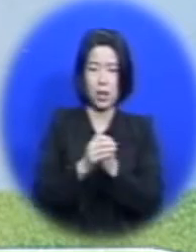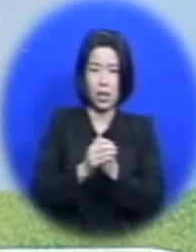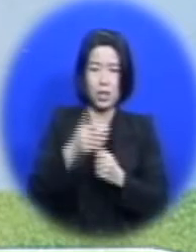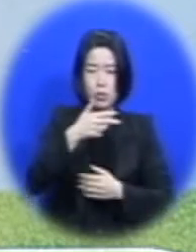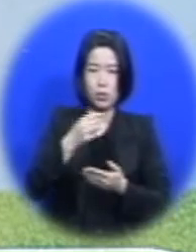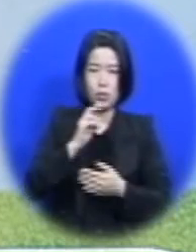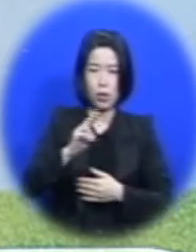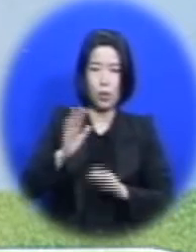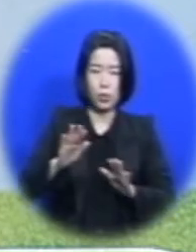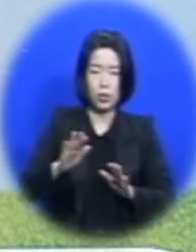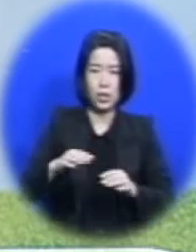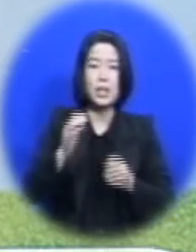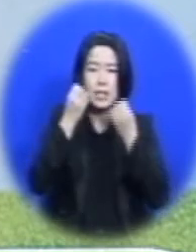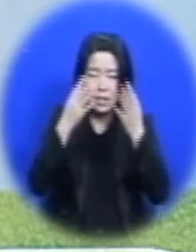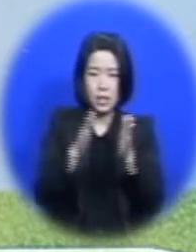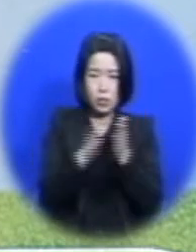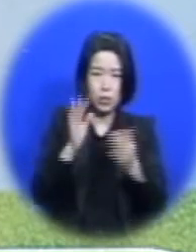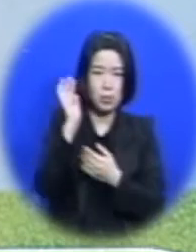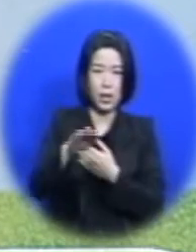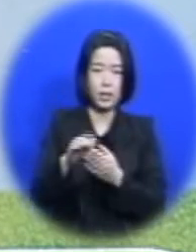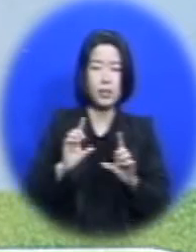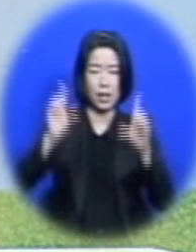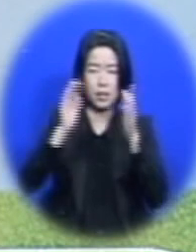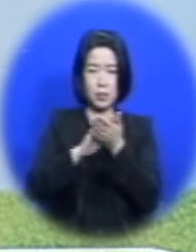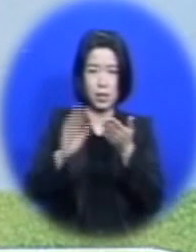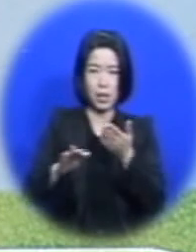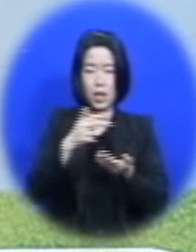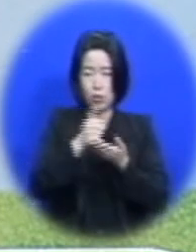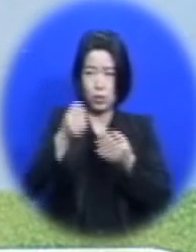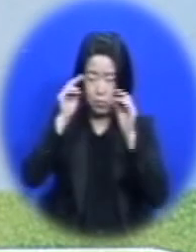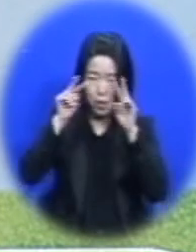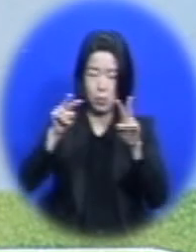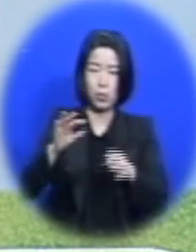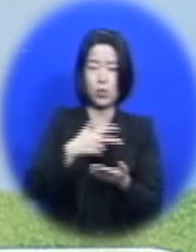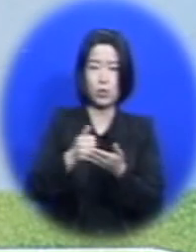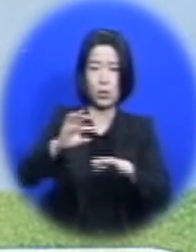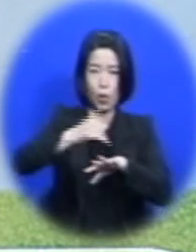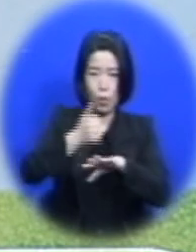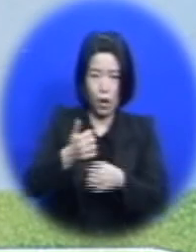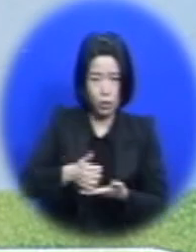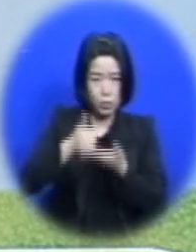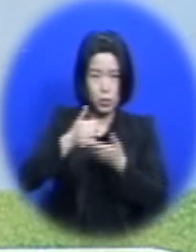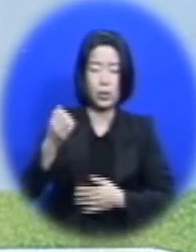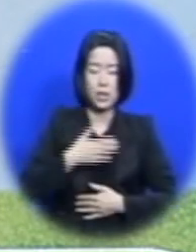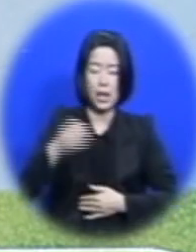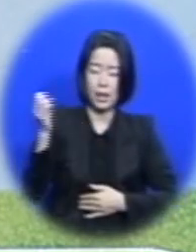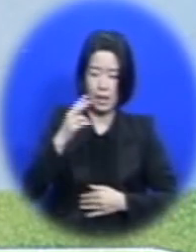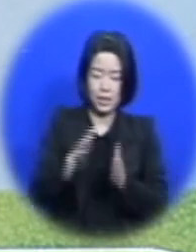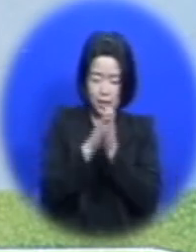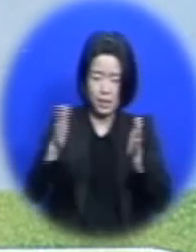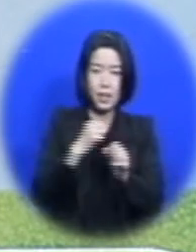새 출발한 날입니다 주님 바라보고 주님 왕으로 모시고 제가 다시 시작하겠습니다